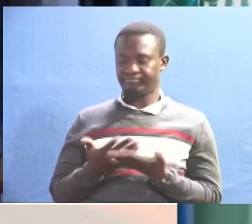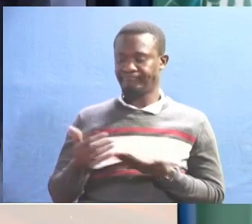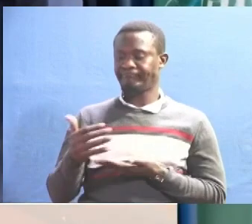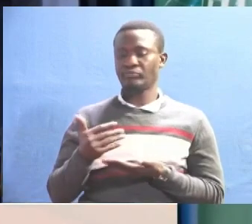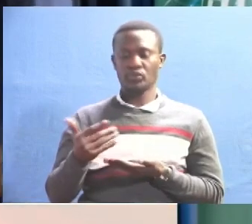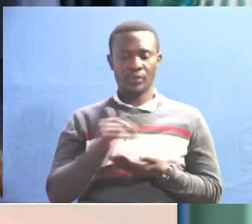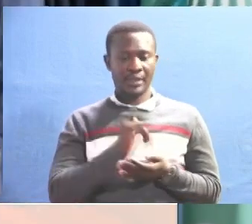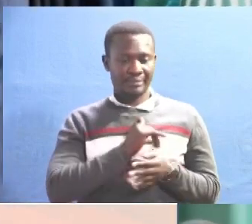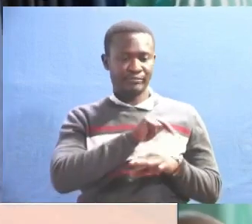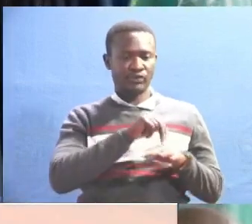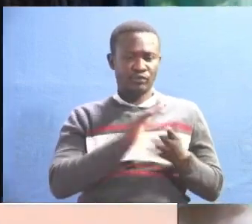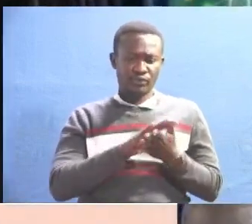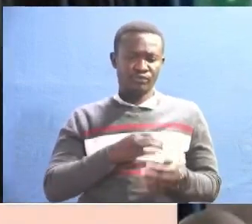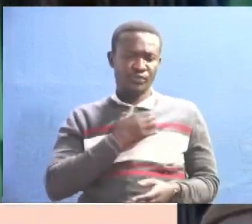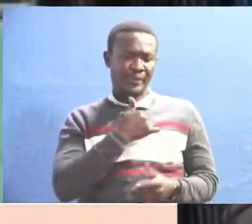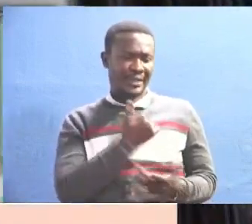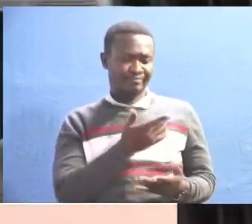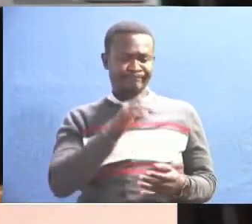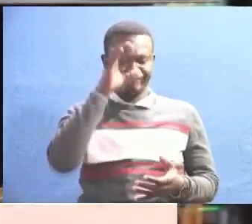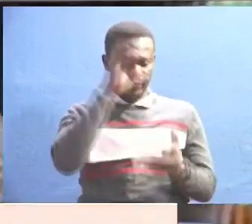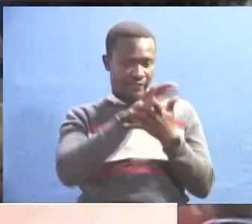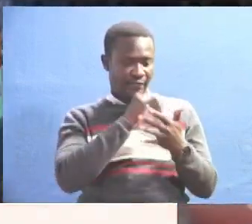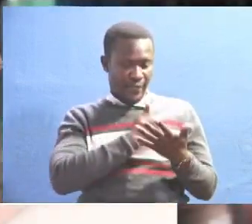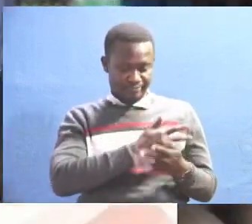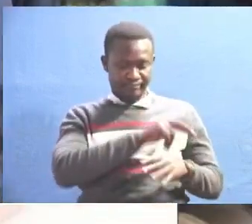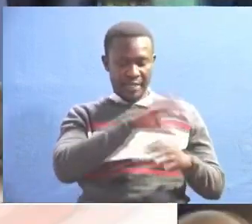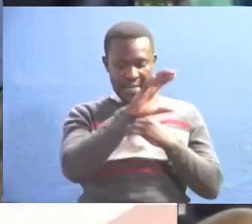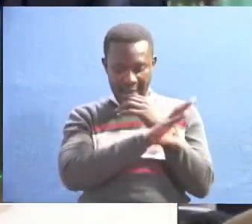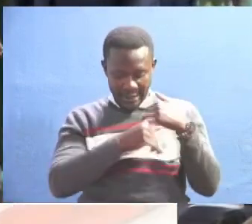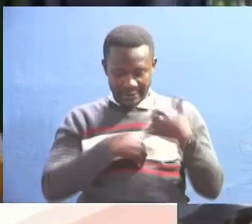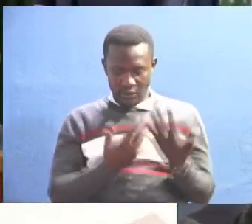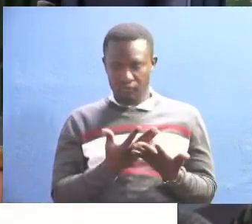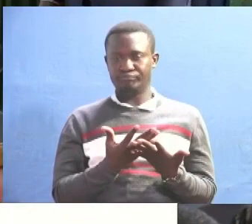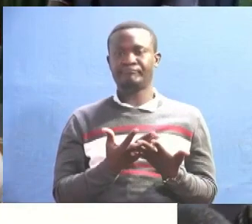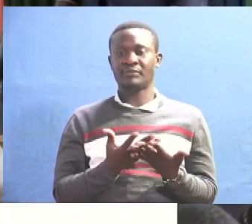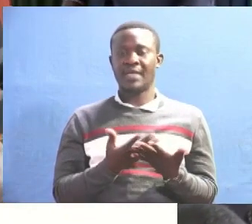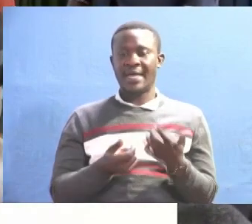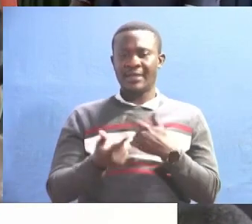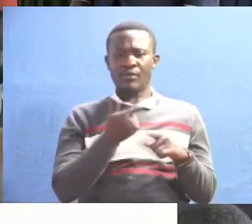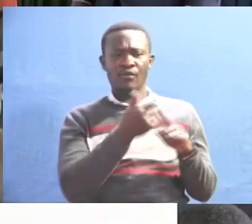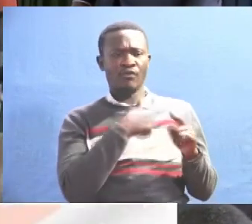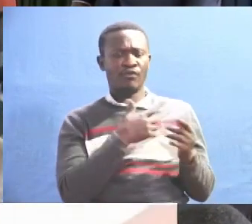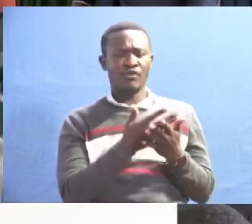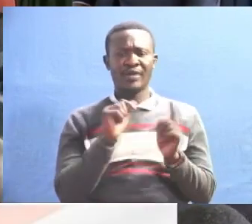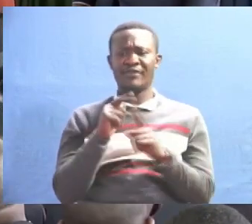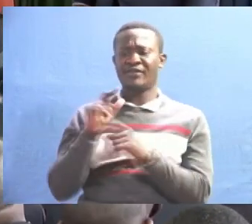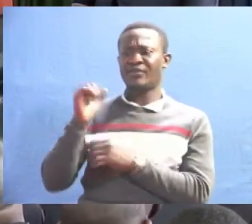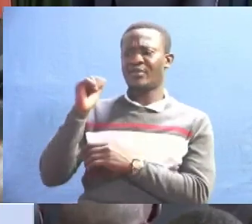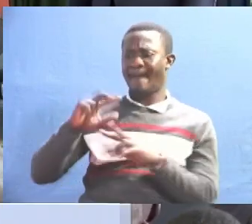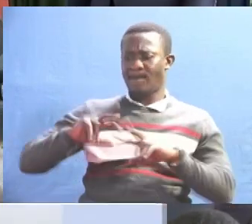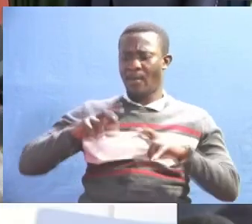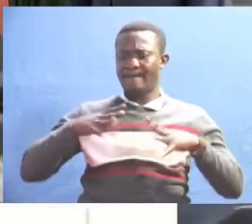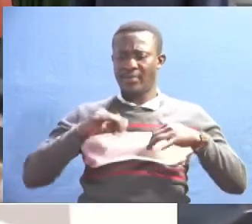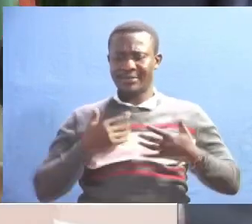mchango wa mataifa ya kigeni. Inaaminika kuwa mataifa ya kigeni yana mchango ambao yanatoa katika wagombea ambao tayari